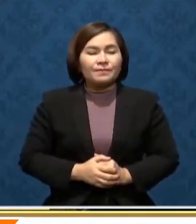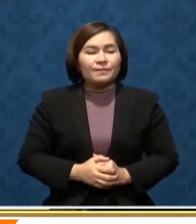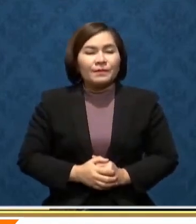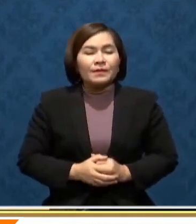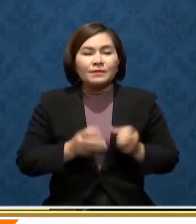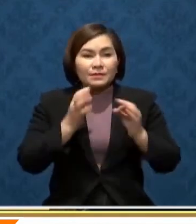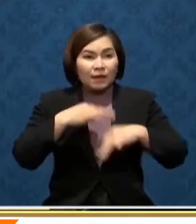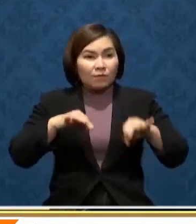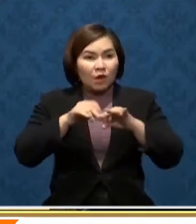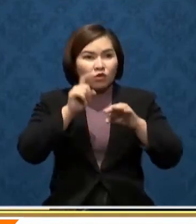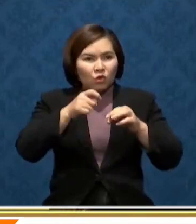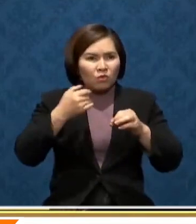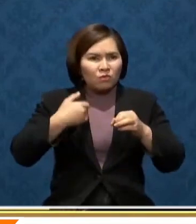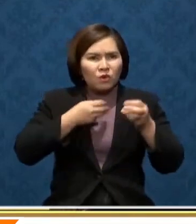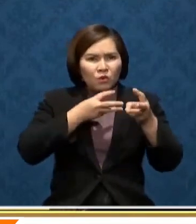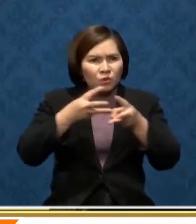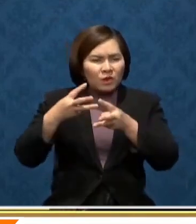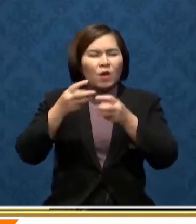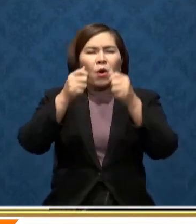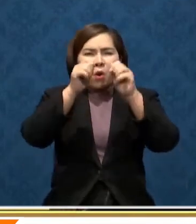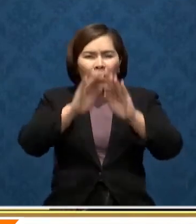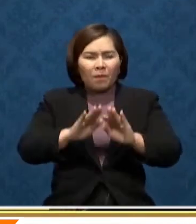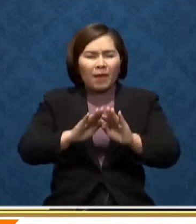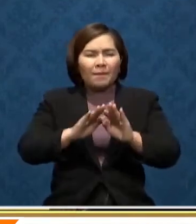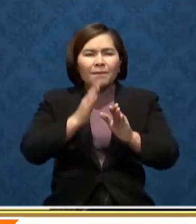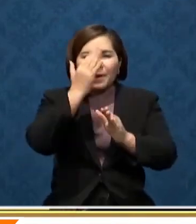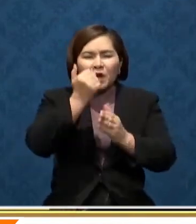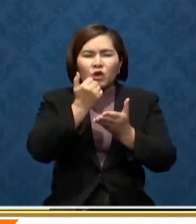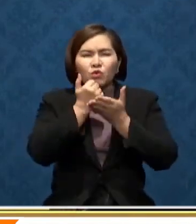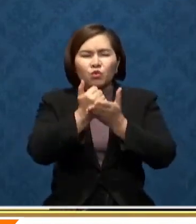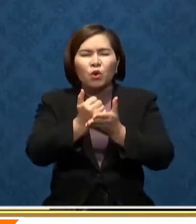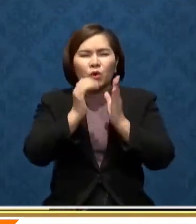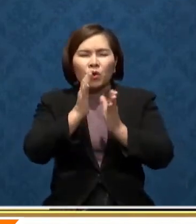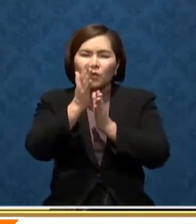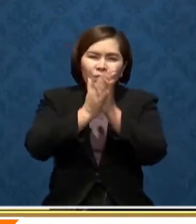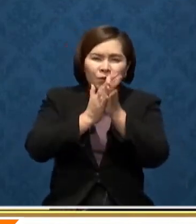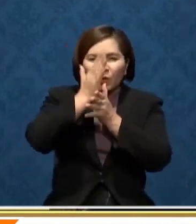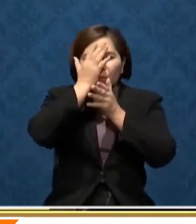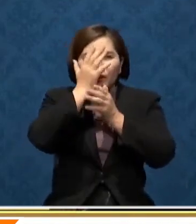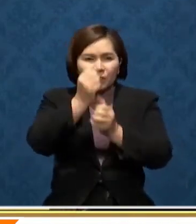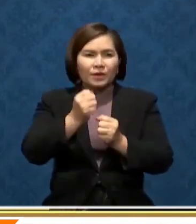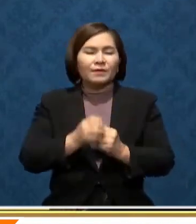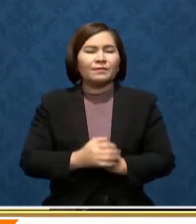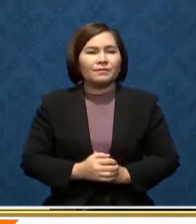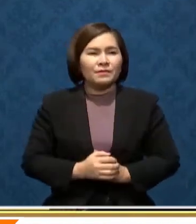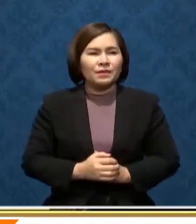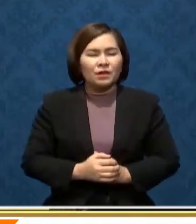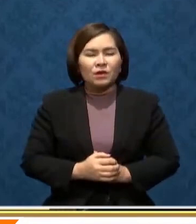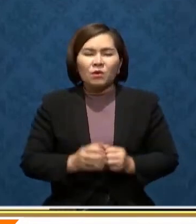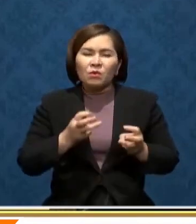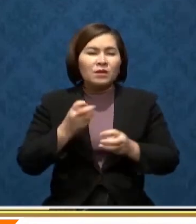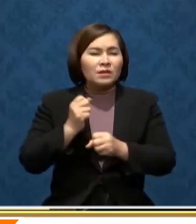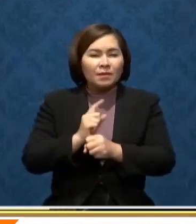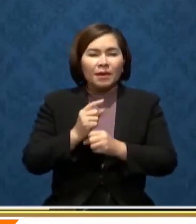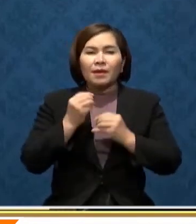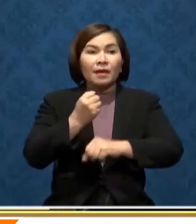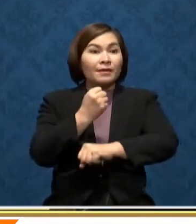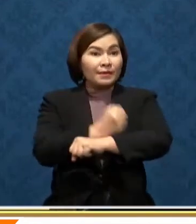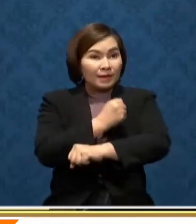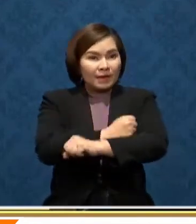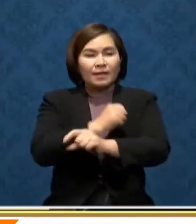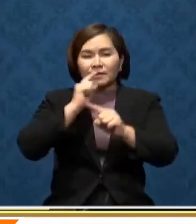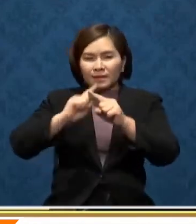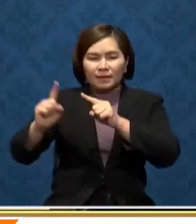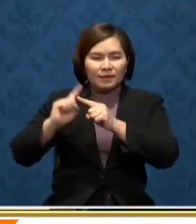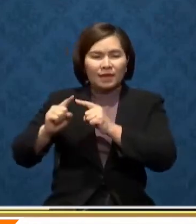มีมาตรการเชิงรุกออกแบบแรงจูงใจที่เหมาะสมว่าจะทำยังไงให้แรงงานนอกระบบ